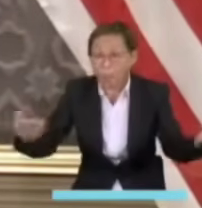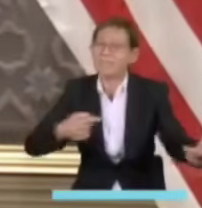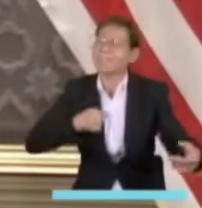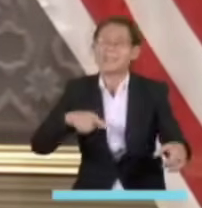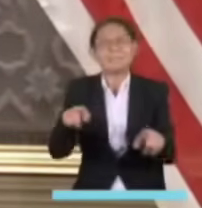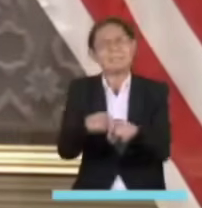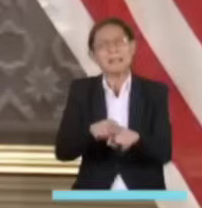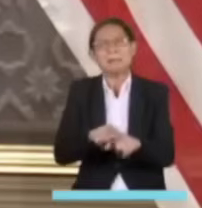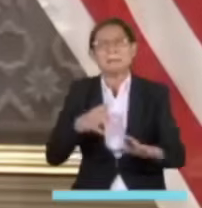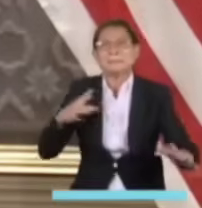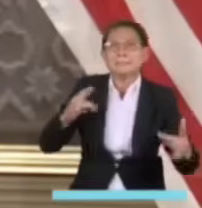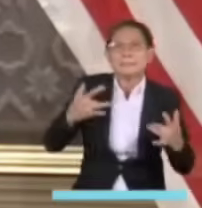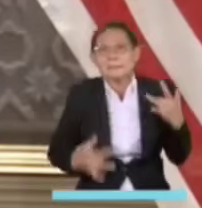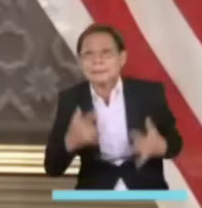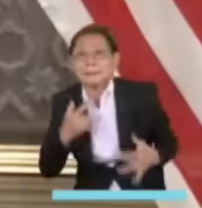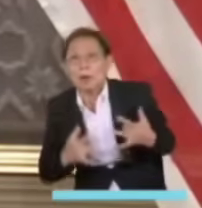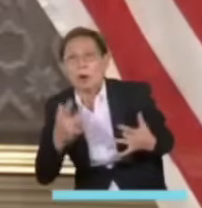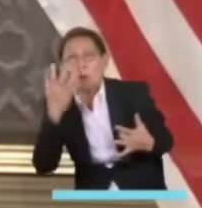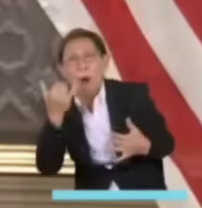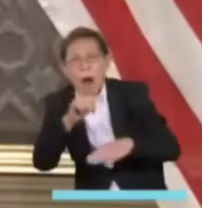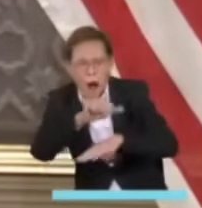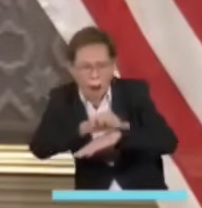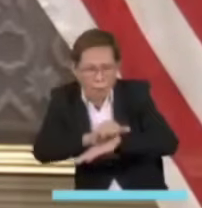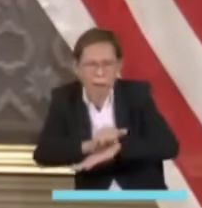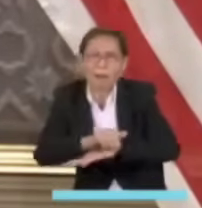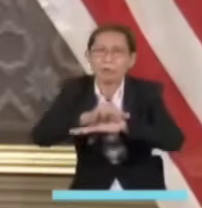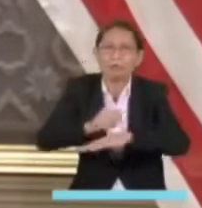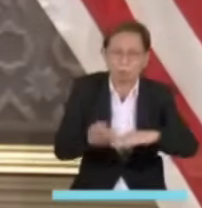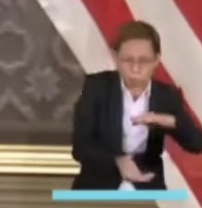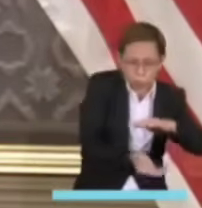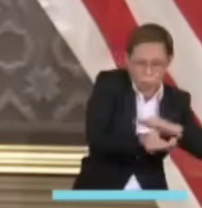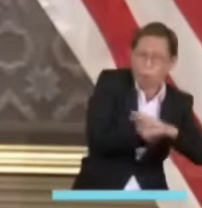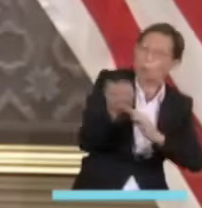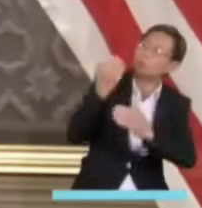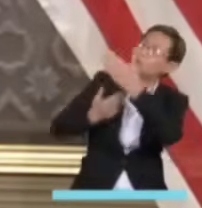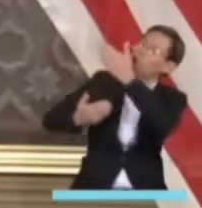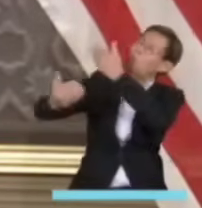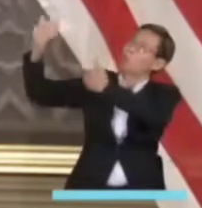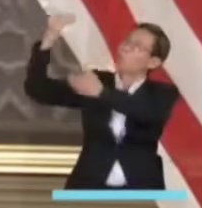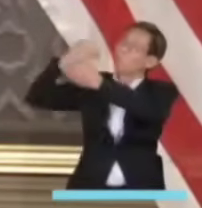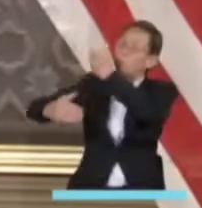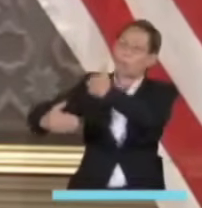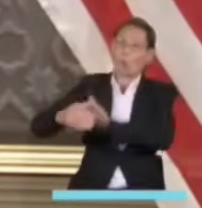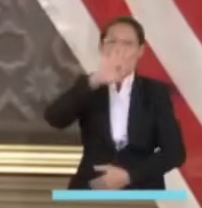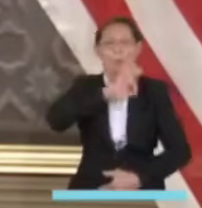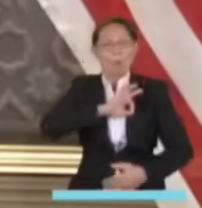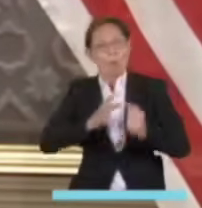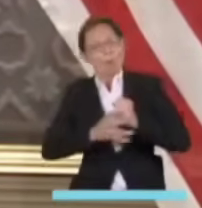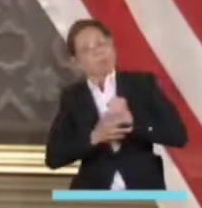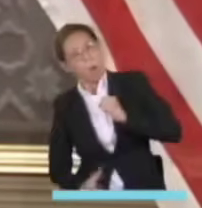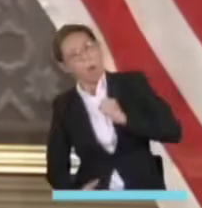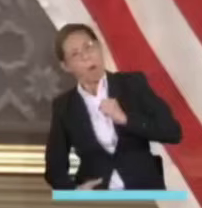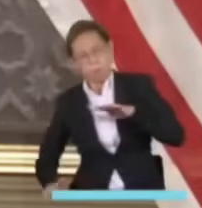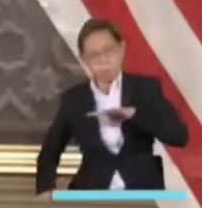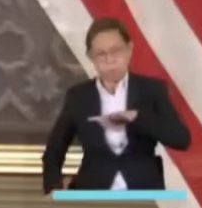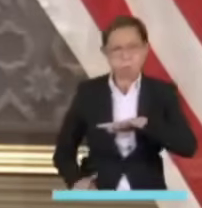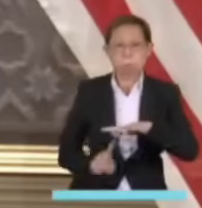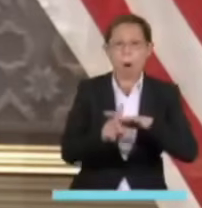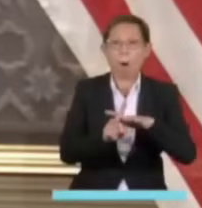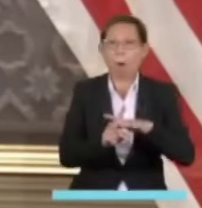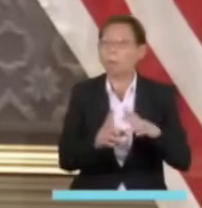sabar. Mengapa amalan lalu yang mengaut kekayaan